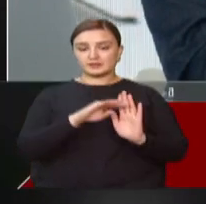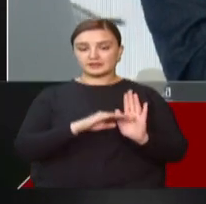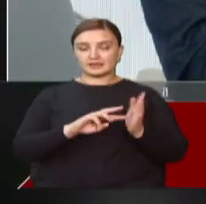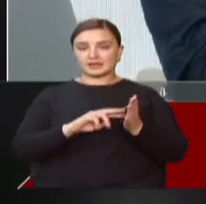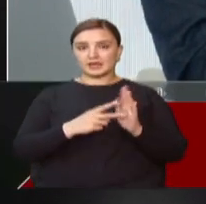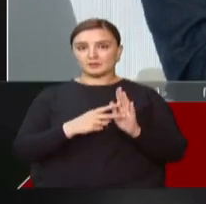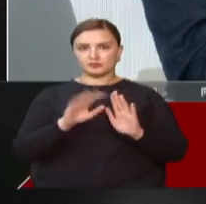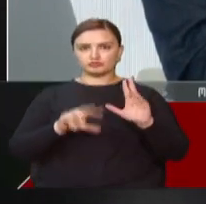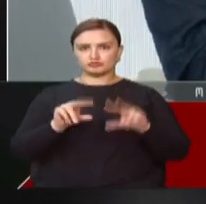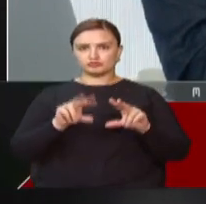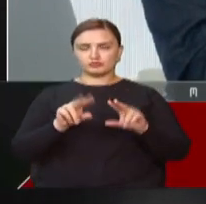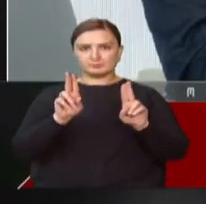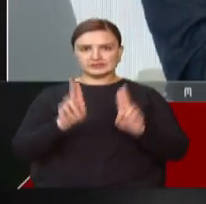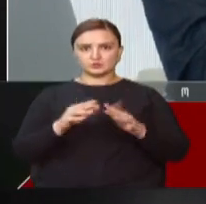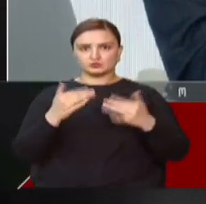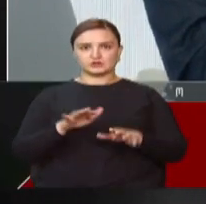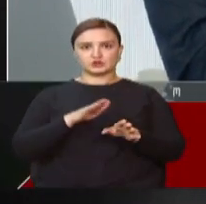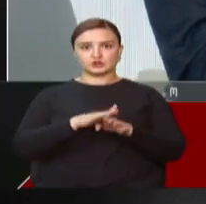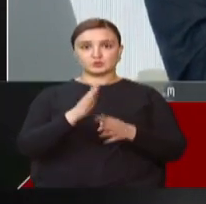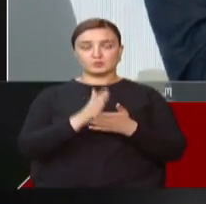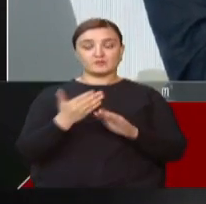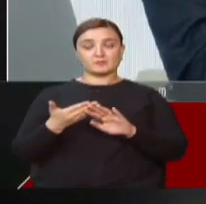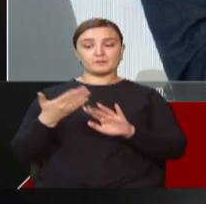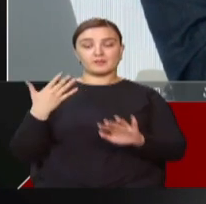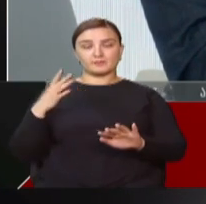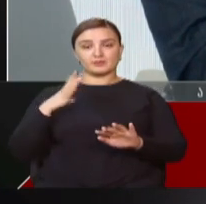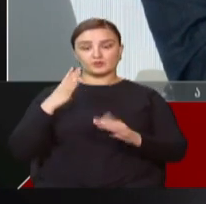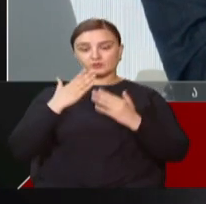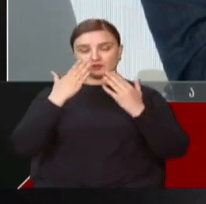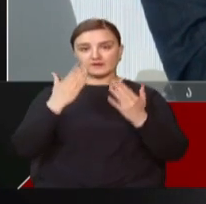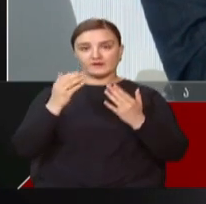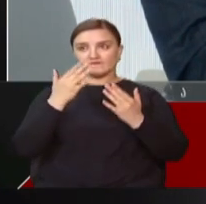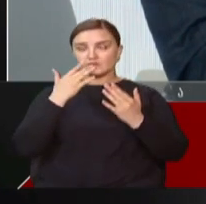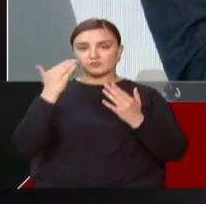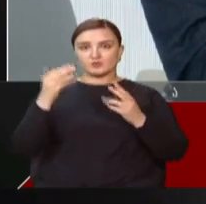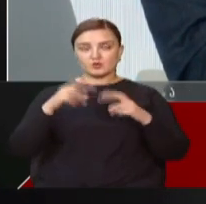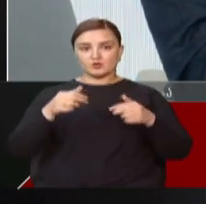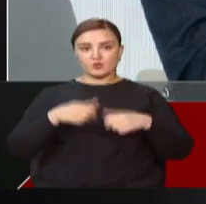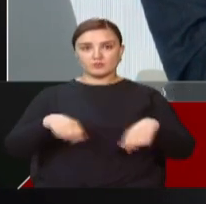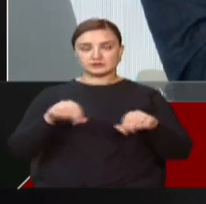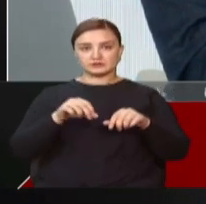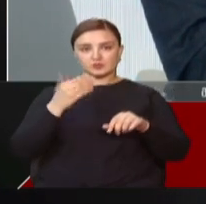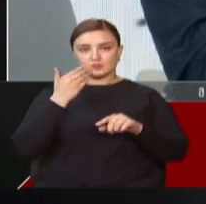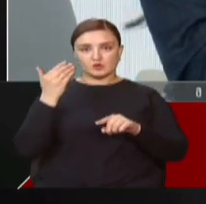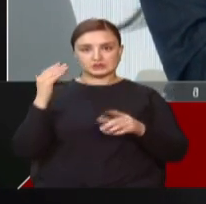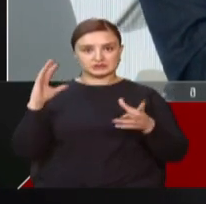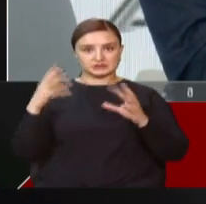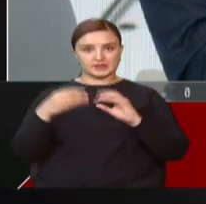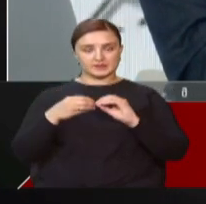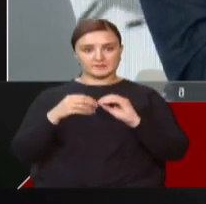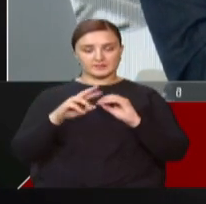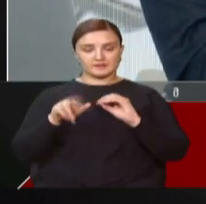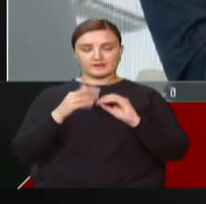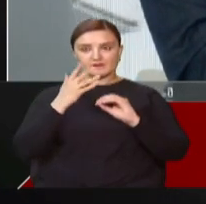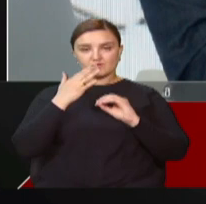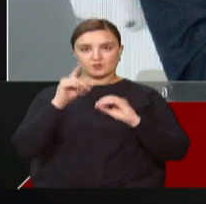და პრინციპულად შესრულებული არის. მანამდე გავეცანით ევროკომისიის ზეპირშუალედურ მოხსენებას და ასევე